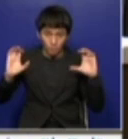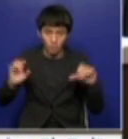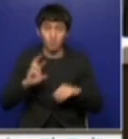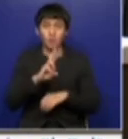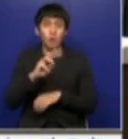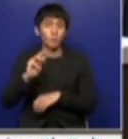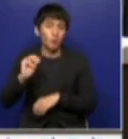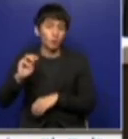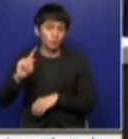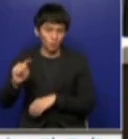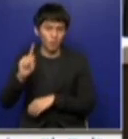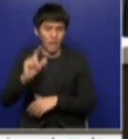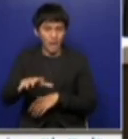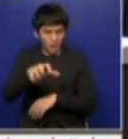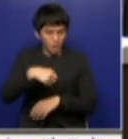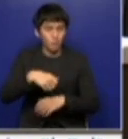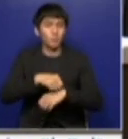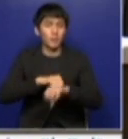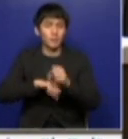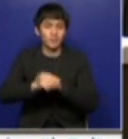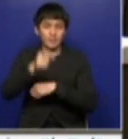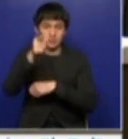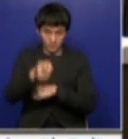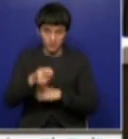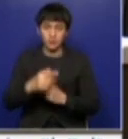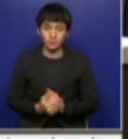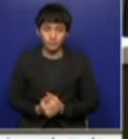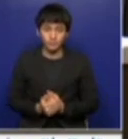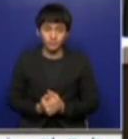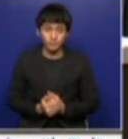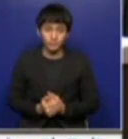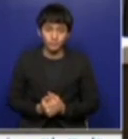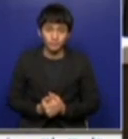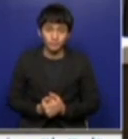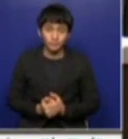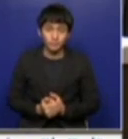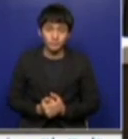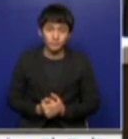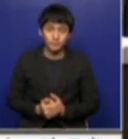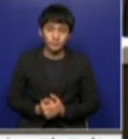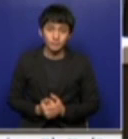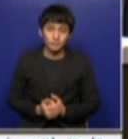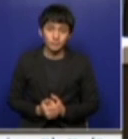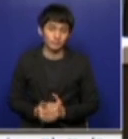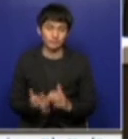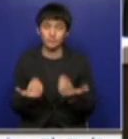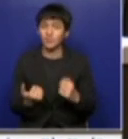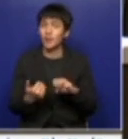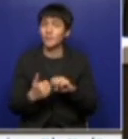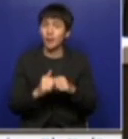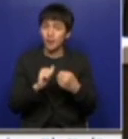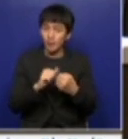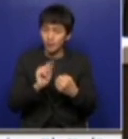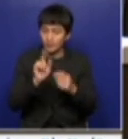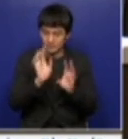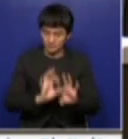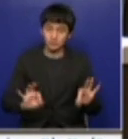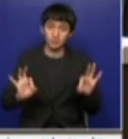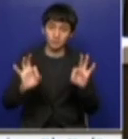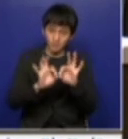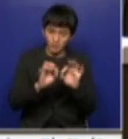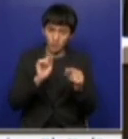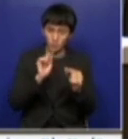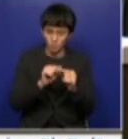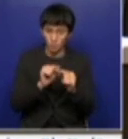ทำงานครับแต่เมื่อมองถึงปัญหาสำคัญการบริหารราชการแผ่นดิน